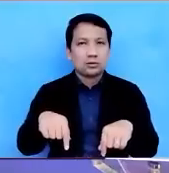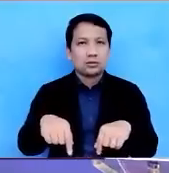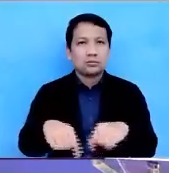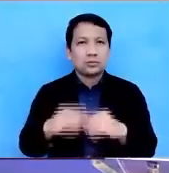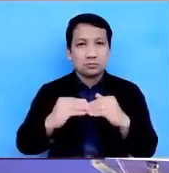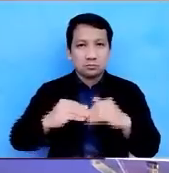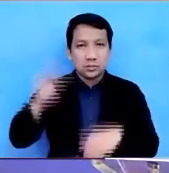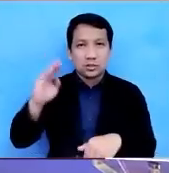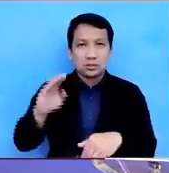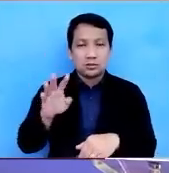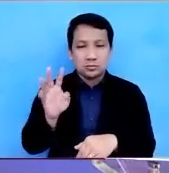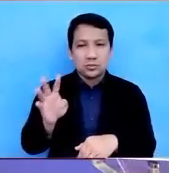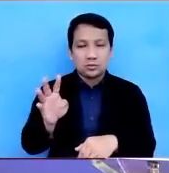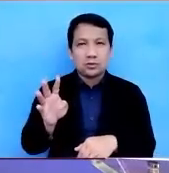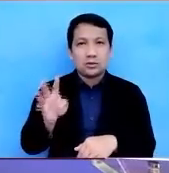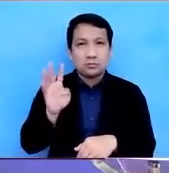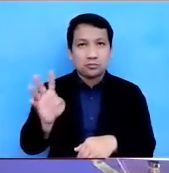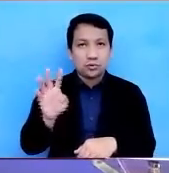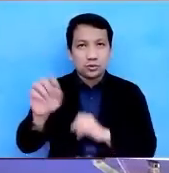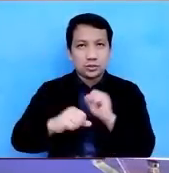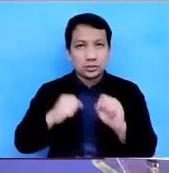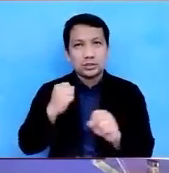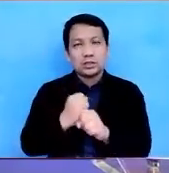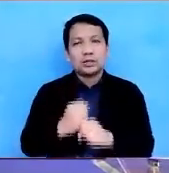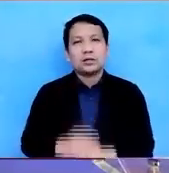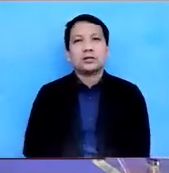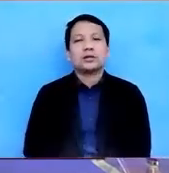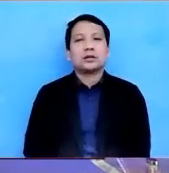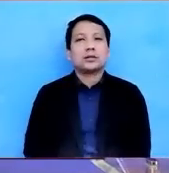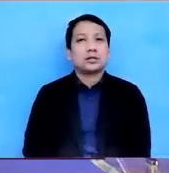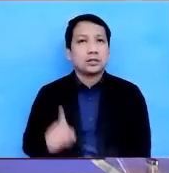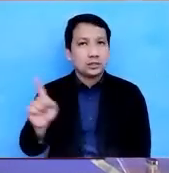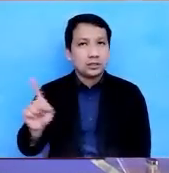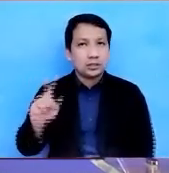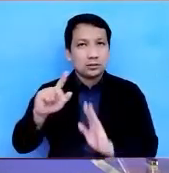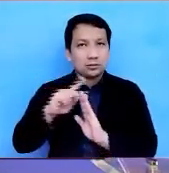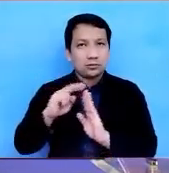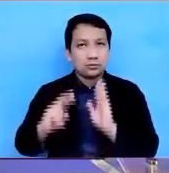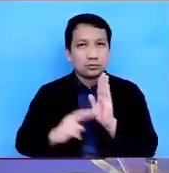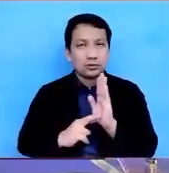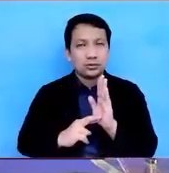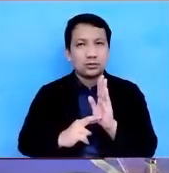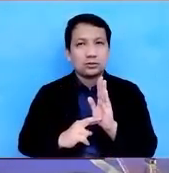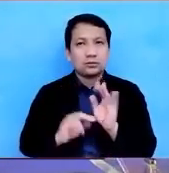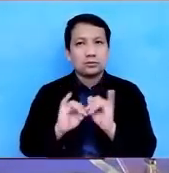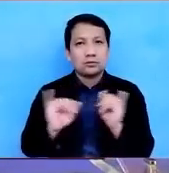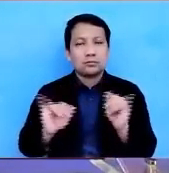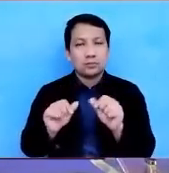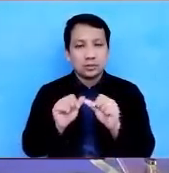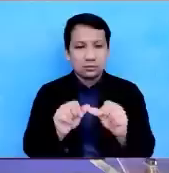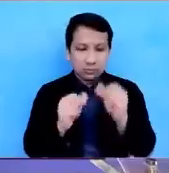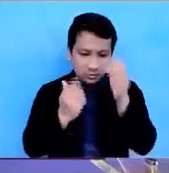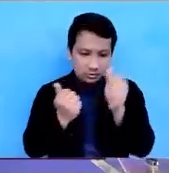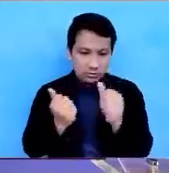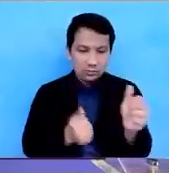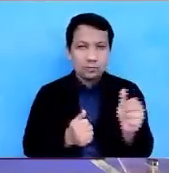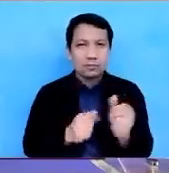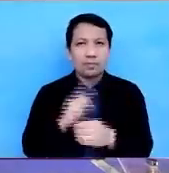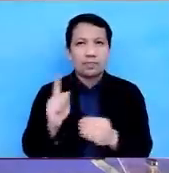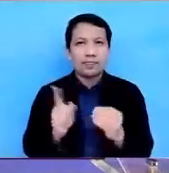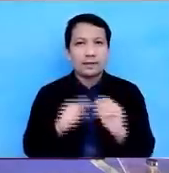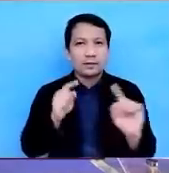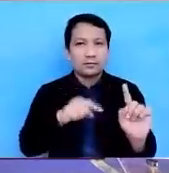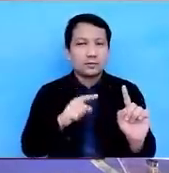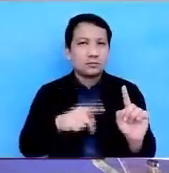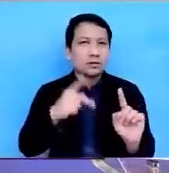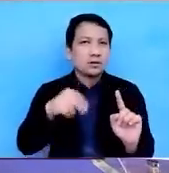na kulong sa 40 taon. Yan ang patakaran. Ibang usapan siyempre kung ito'y nasusunod. Bagamat nakilala dahil sa pork